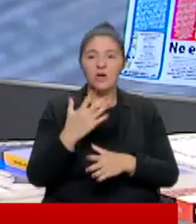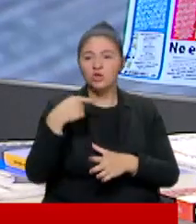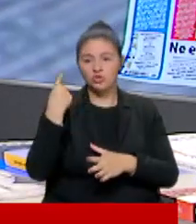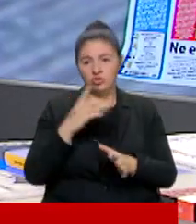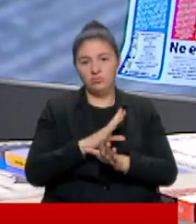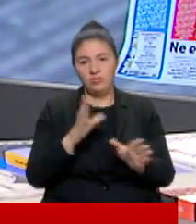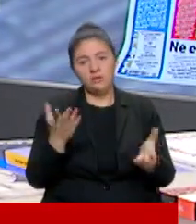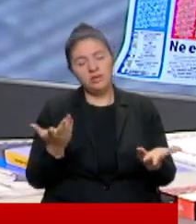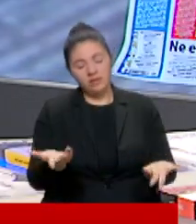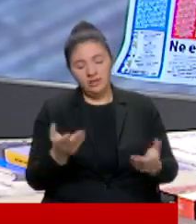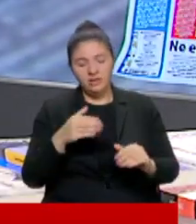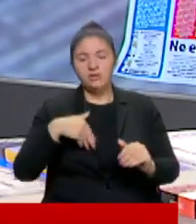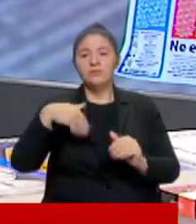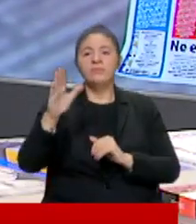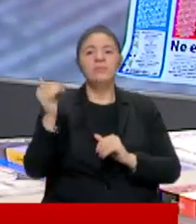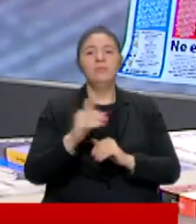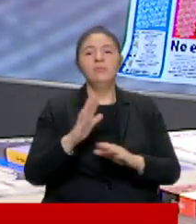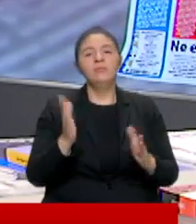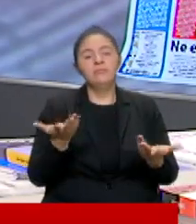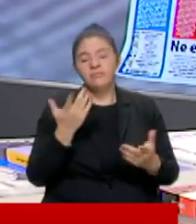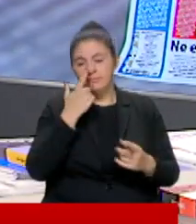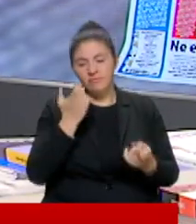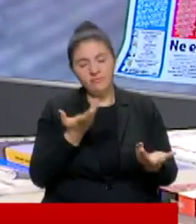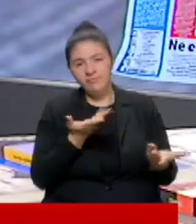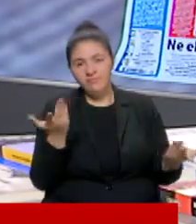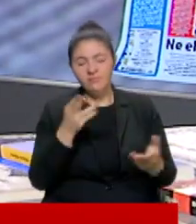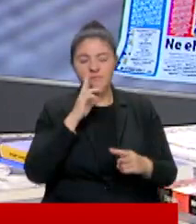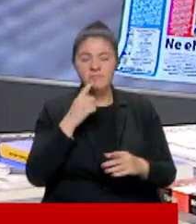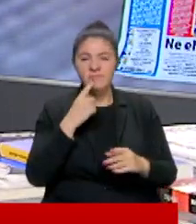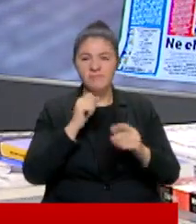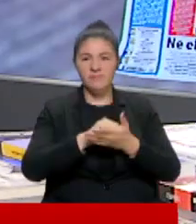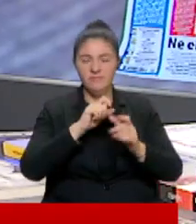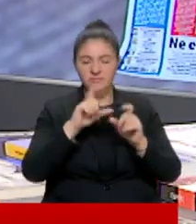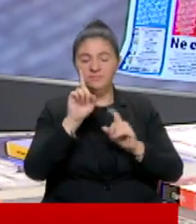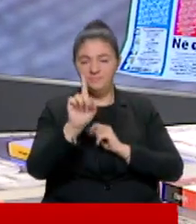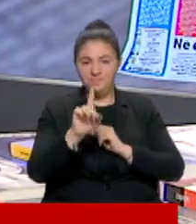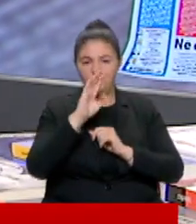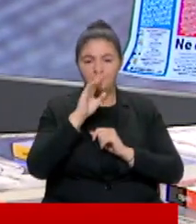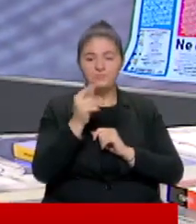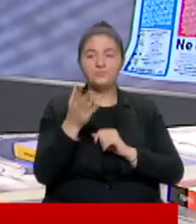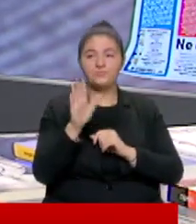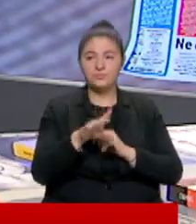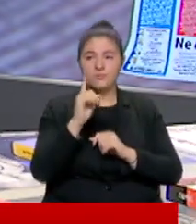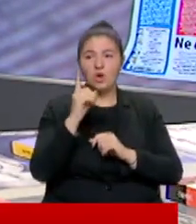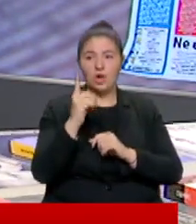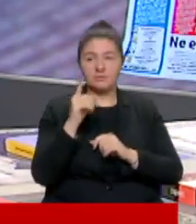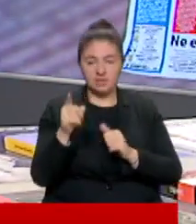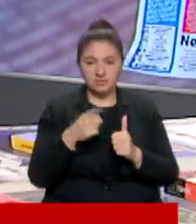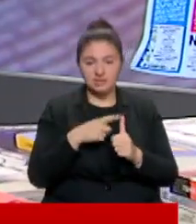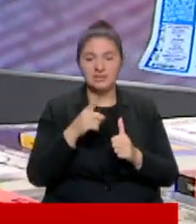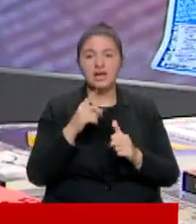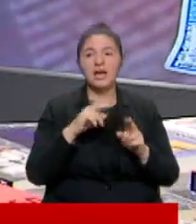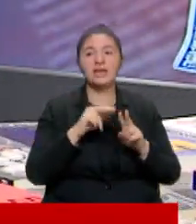düşünmüyorlar maalesef giden gelmiyor acep ne iştir son söz gazetesinin manşeti yalnız Birazdan bir öğretmenimiz